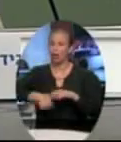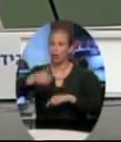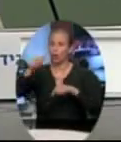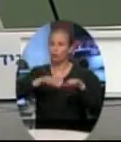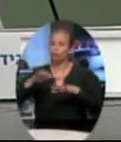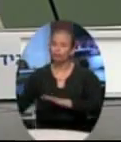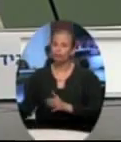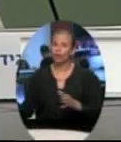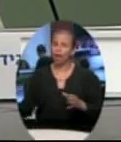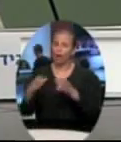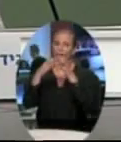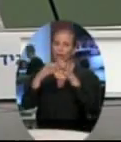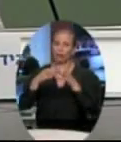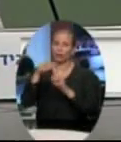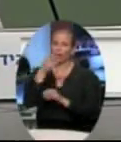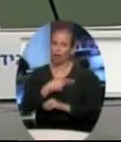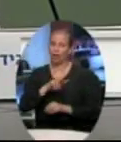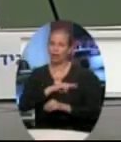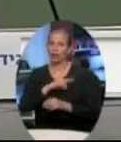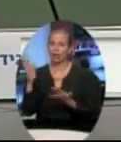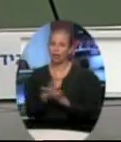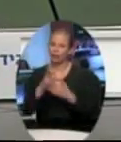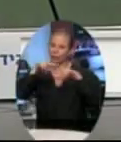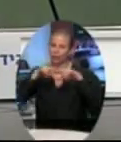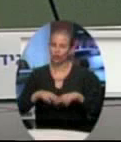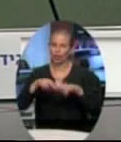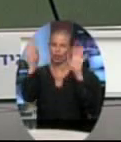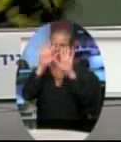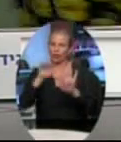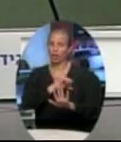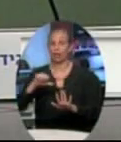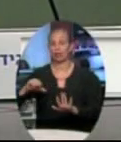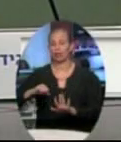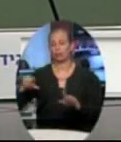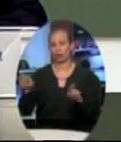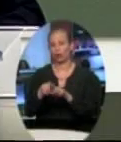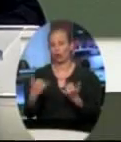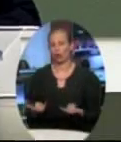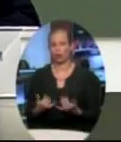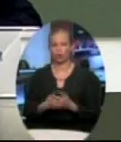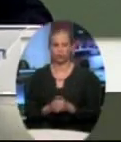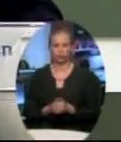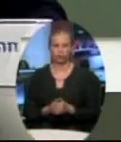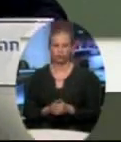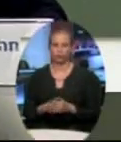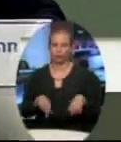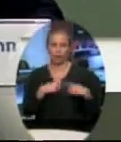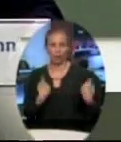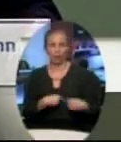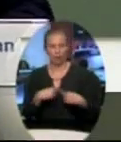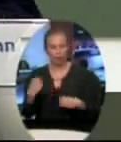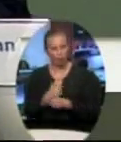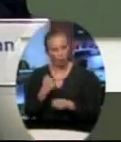הגורמים האחראיים ולהגיע להחלטה שתשאיר את החינוכית עצמאית כפי שהיא כיום. ליבנו עם העובדים ועם